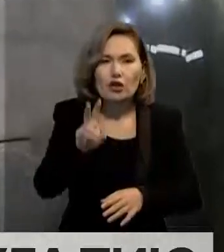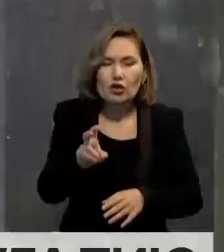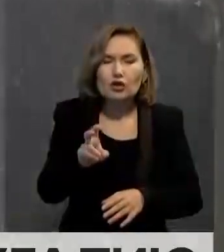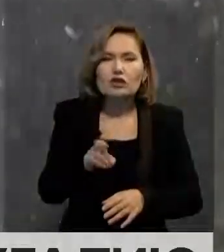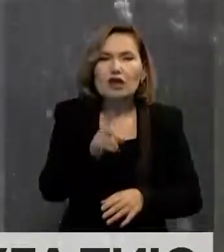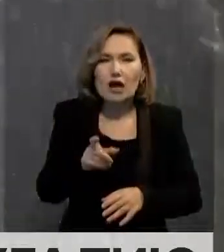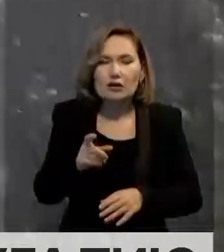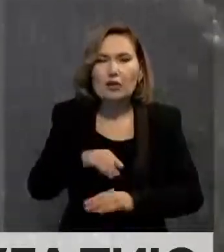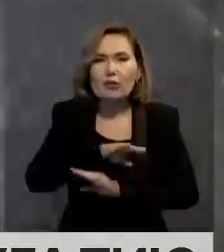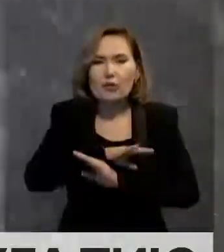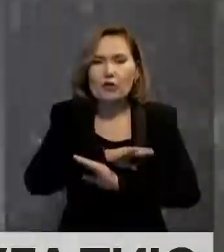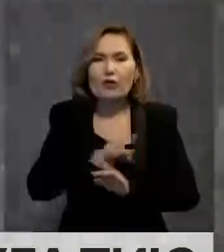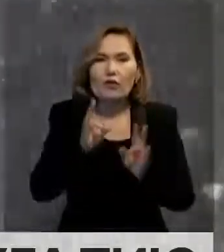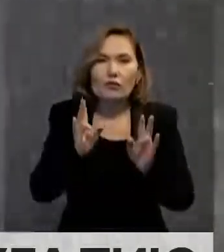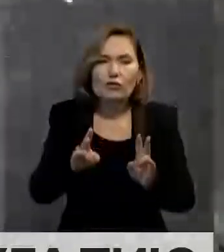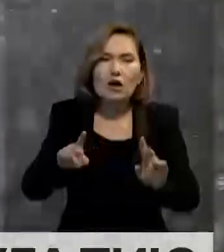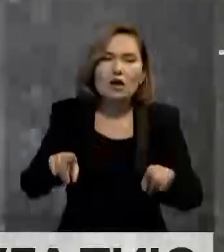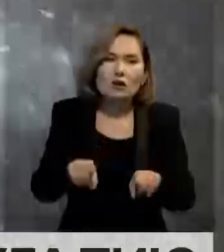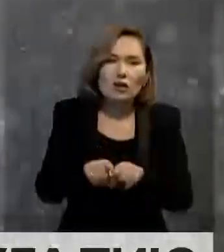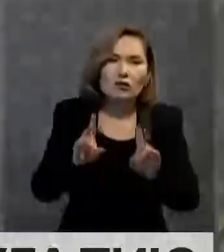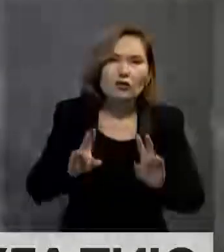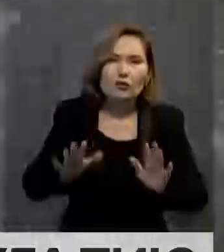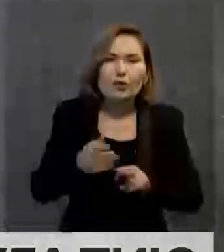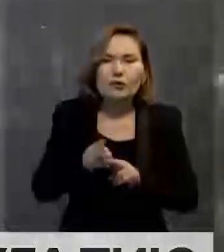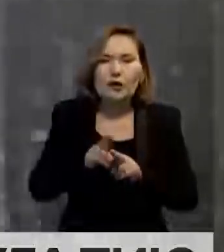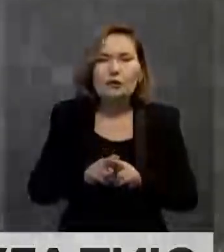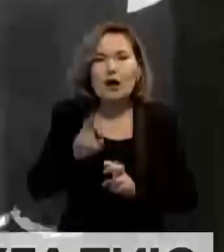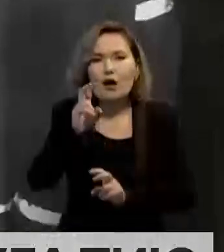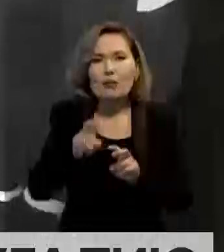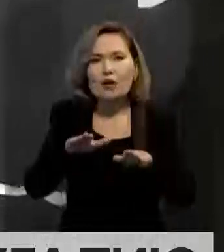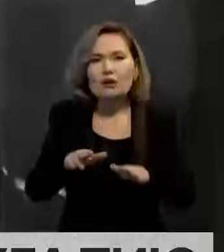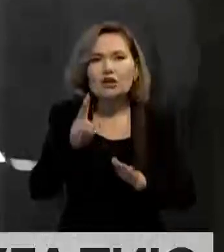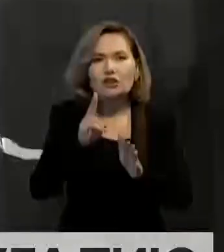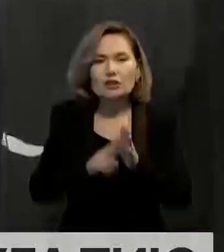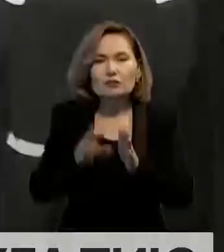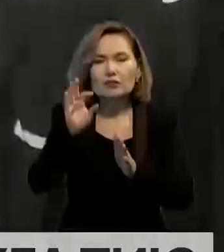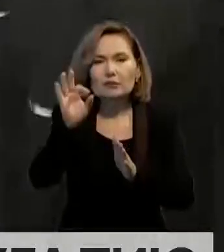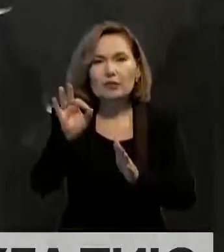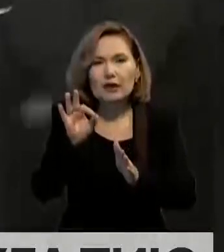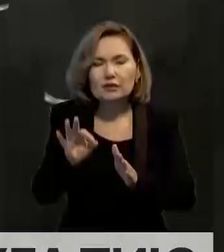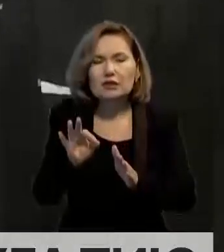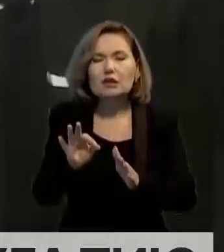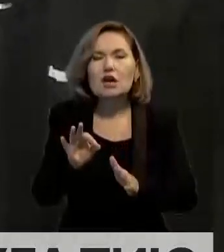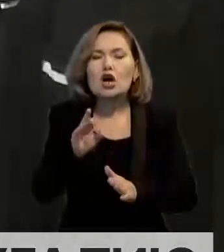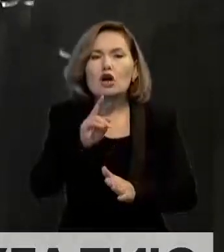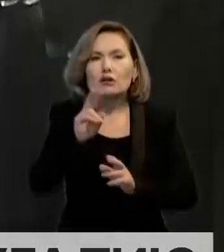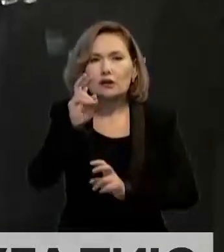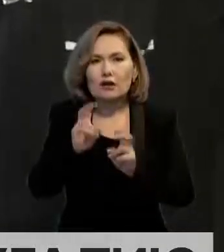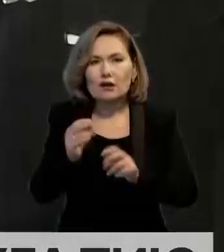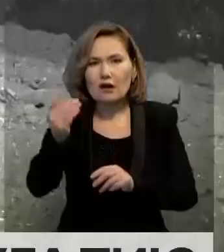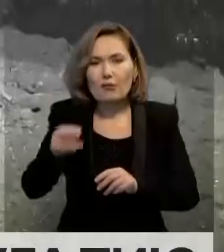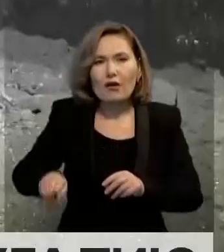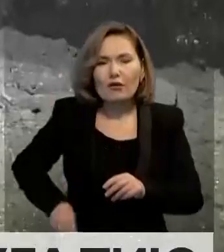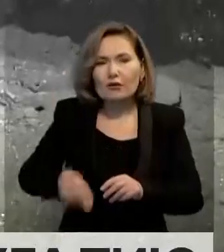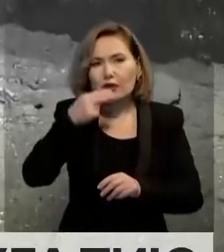барысында қаза табады. Зерттеу көрсеткендей, қайғылы жағдайлардың 70%-іне жұмыс беруші кінәлі. Өйткені өндірістегі технологияны